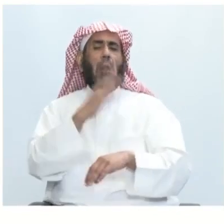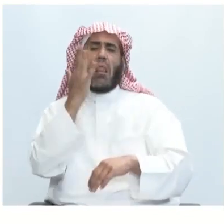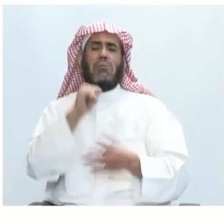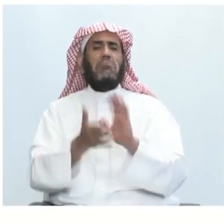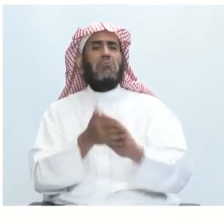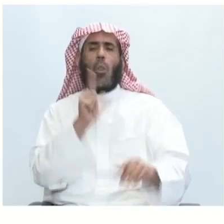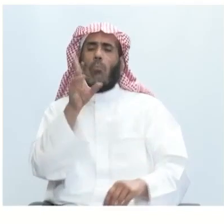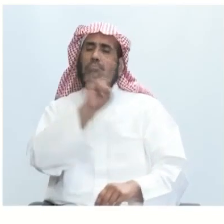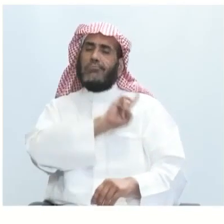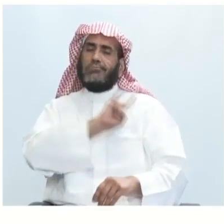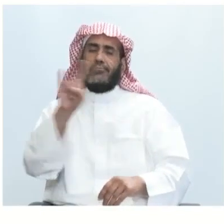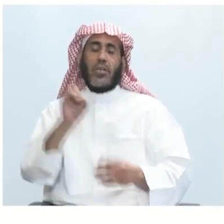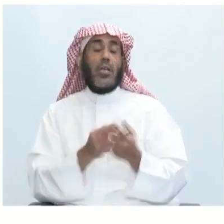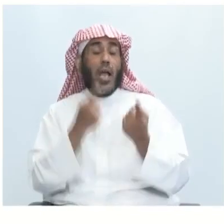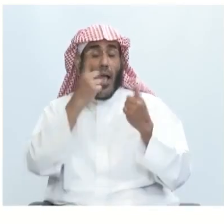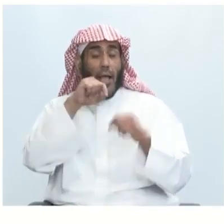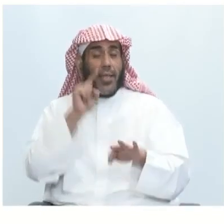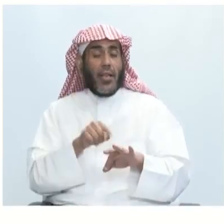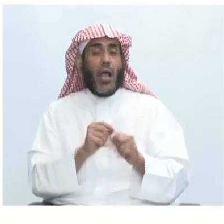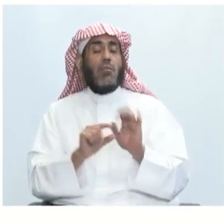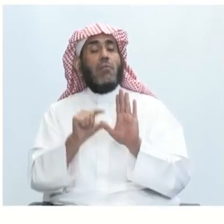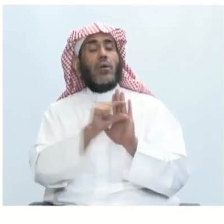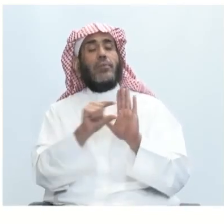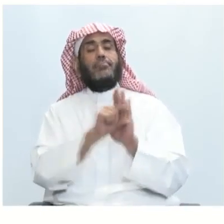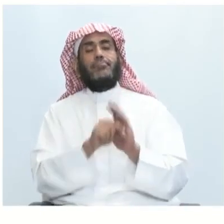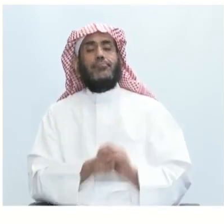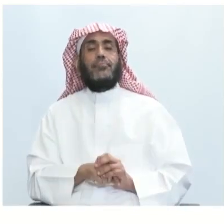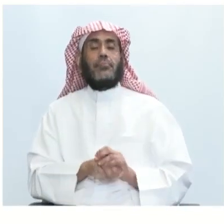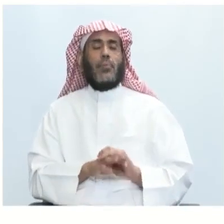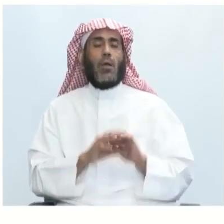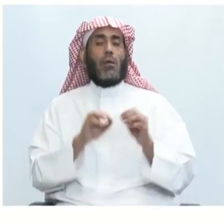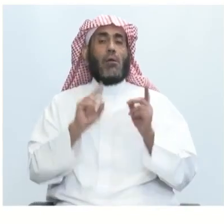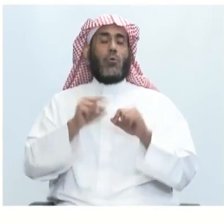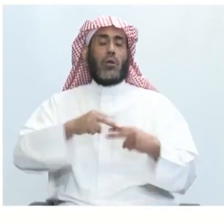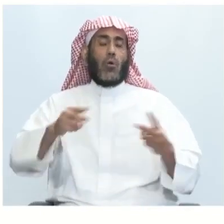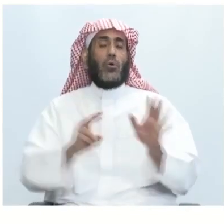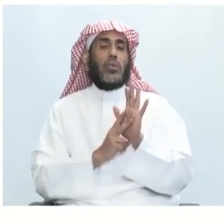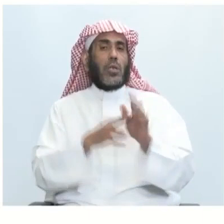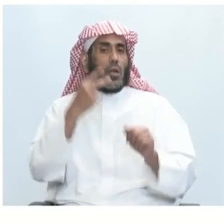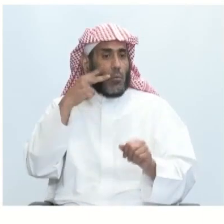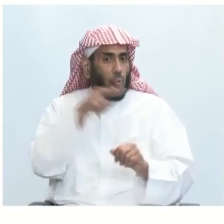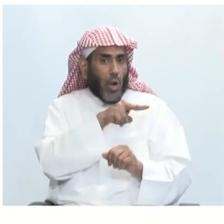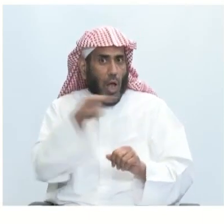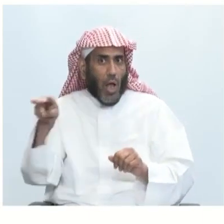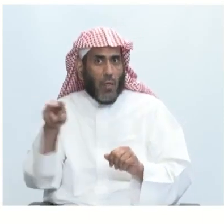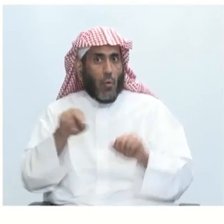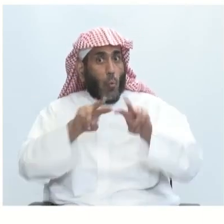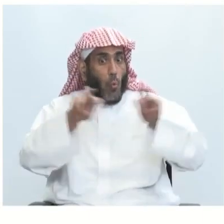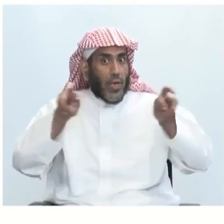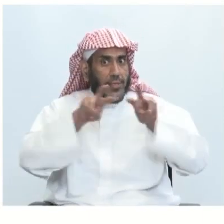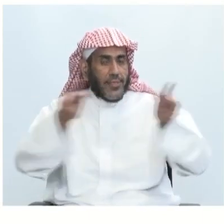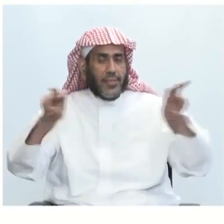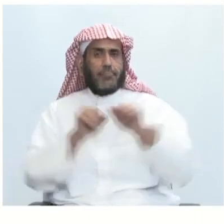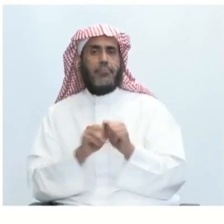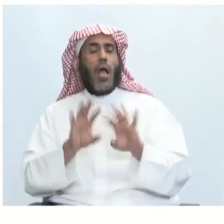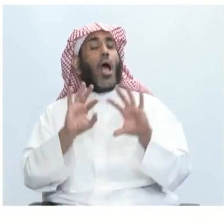له لغه اذا هذه فقره هنا نوع الدليل الملاحظه والاستقصاء طيب